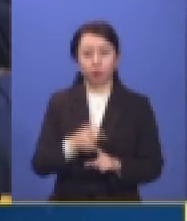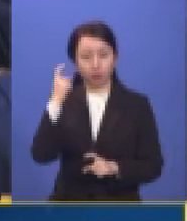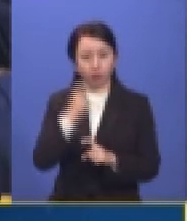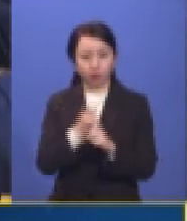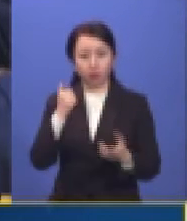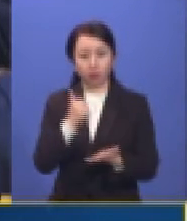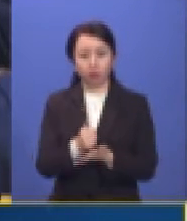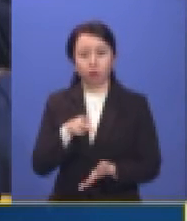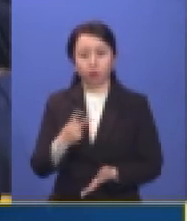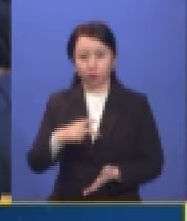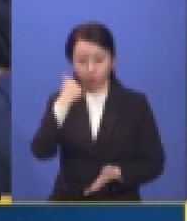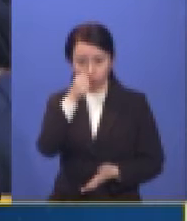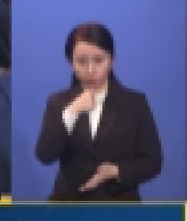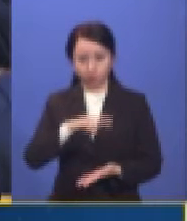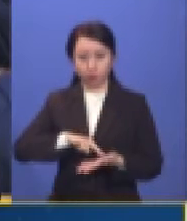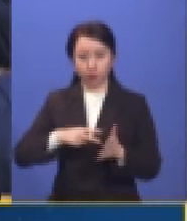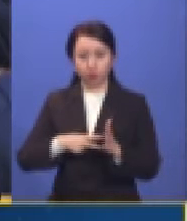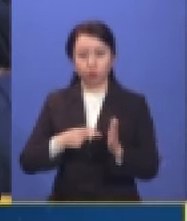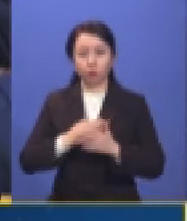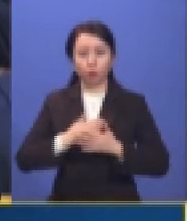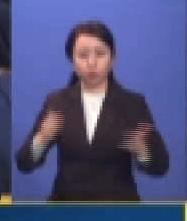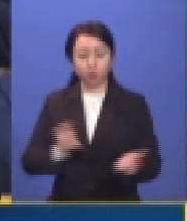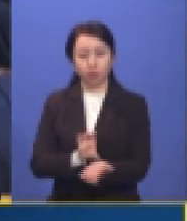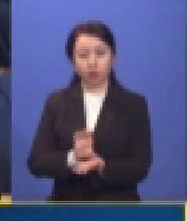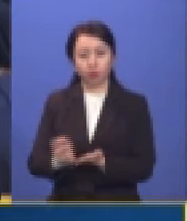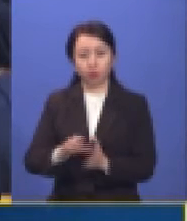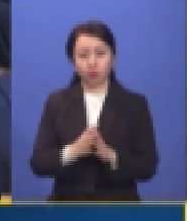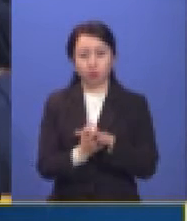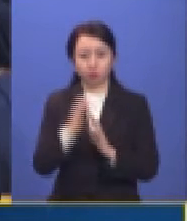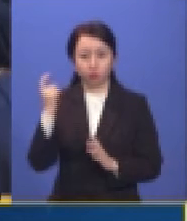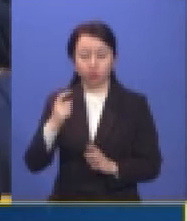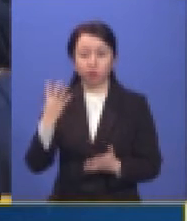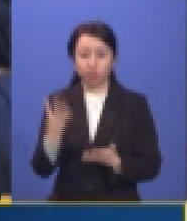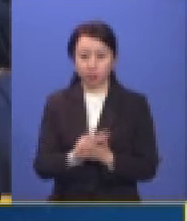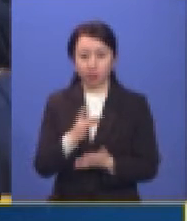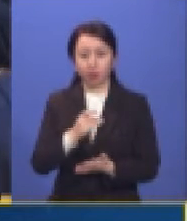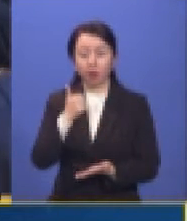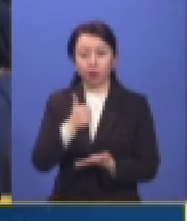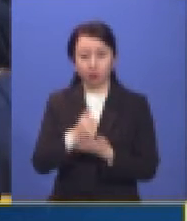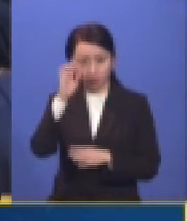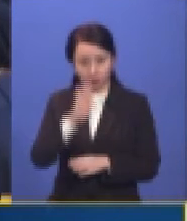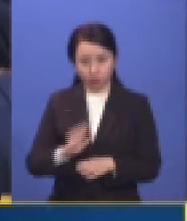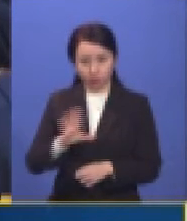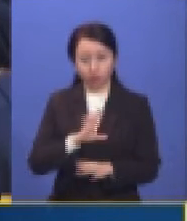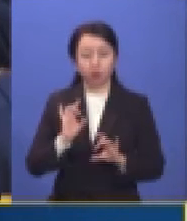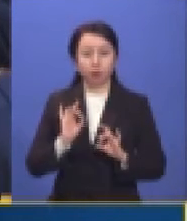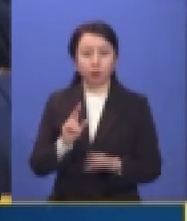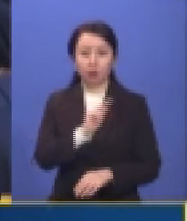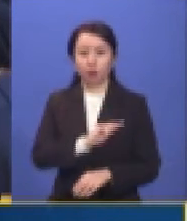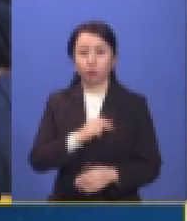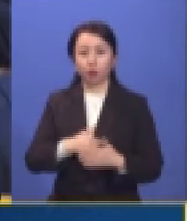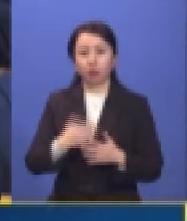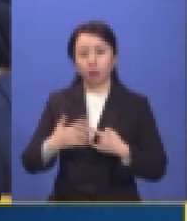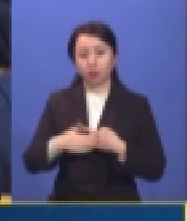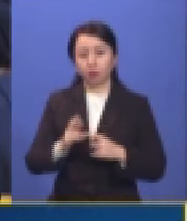акимов 2022 году планируется увеличить экспорт сельхозпродукции в четыре раза главе государства было доложено о работе недавно